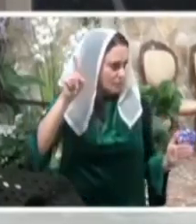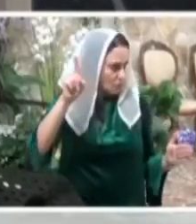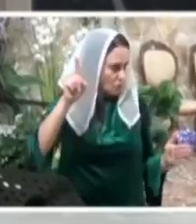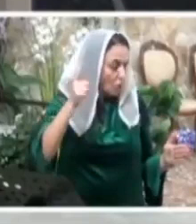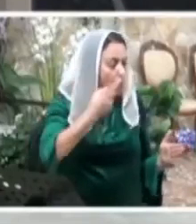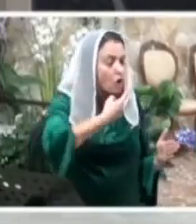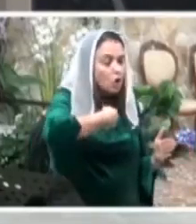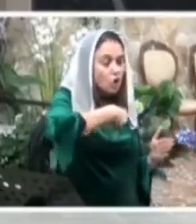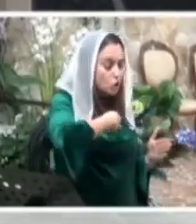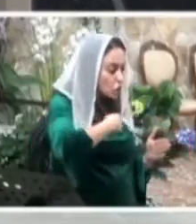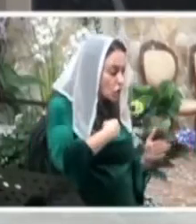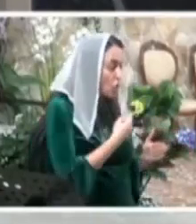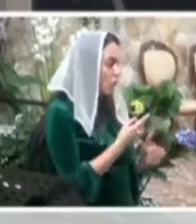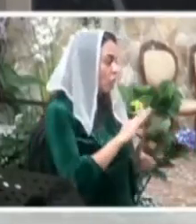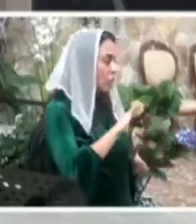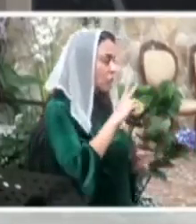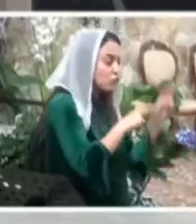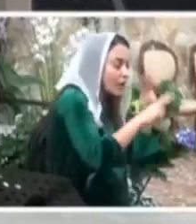posso